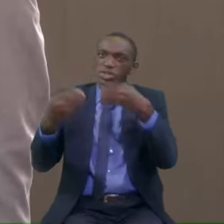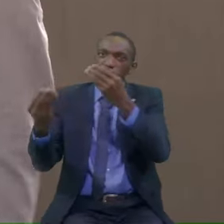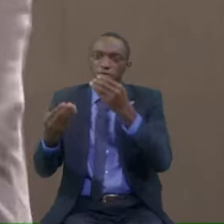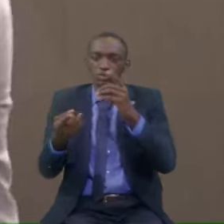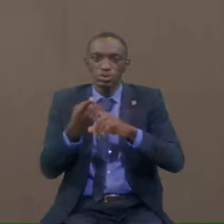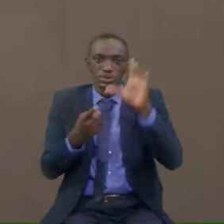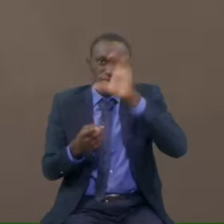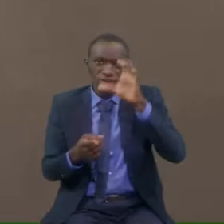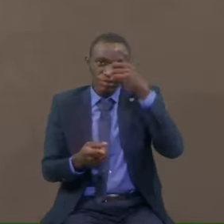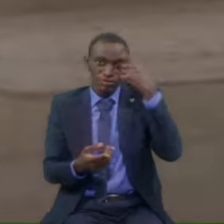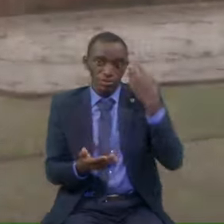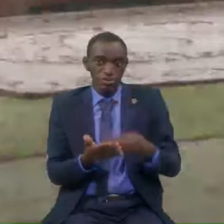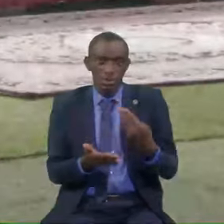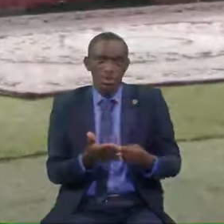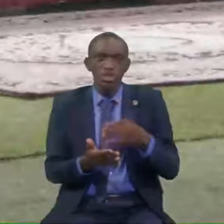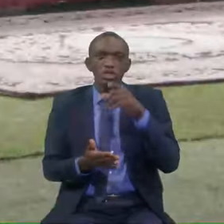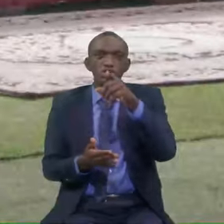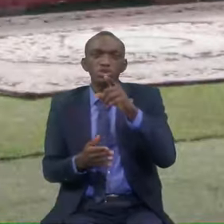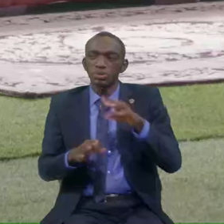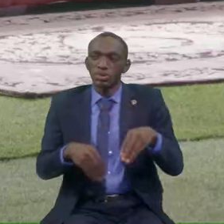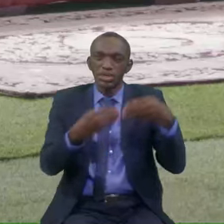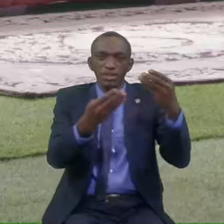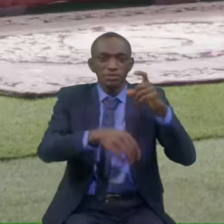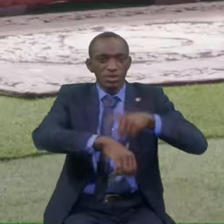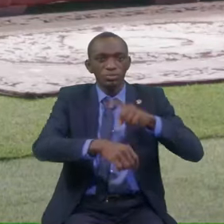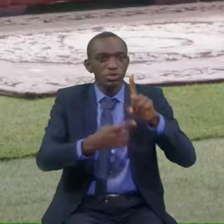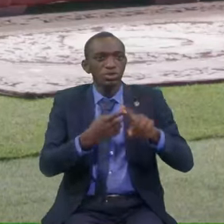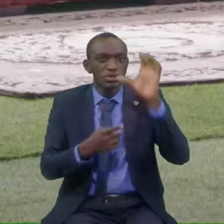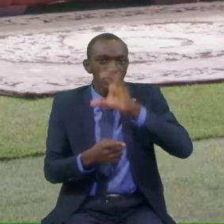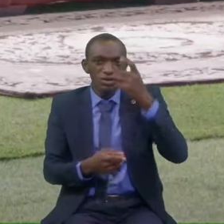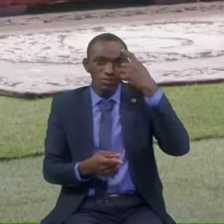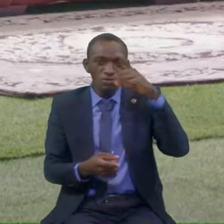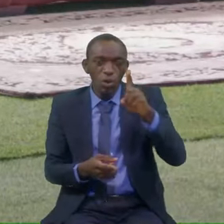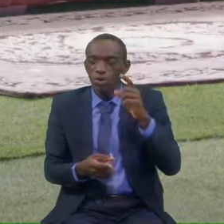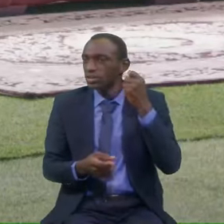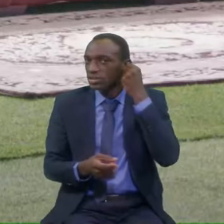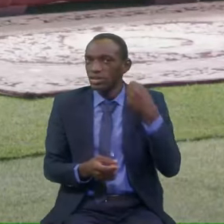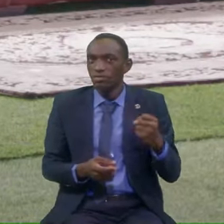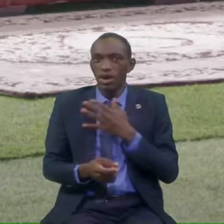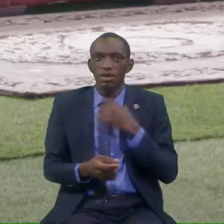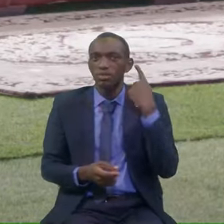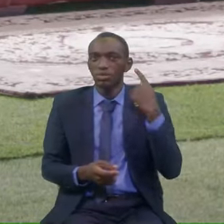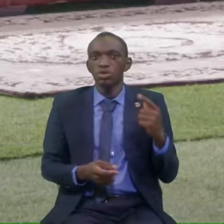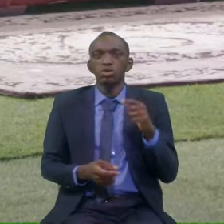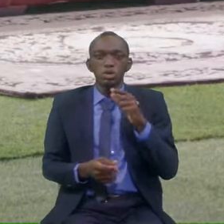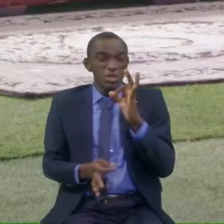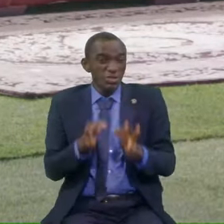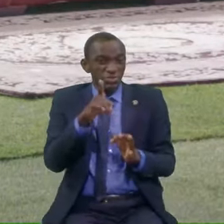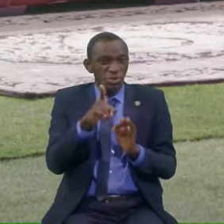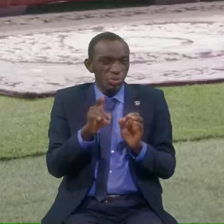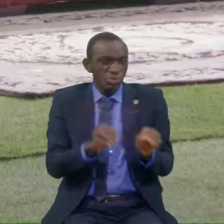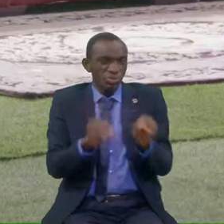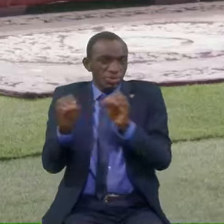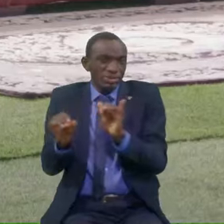que tu mets à chercher l'argent, en cherchant l'or et l'argent, si tu mets assez de temps, assez d'énergie,